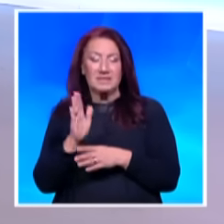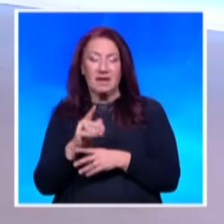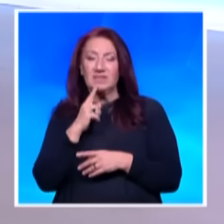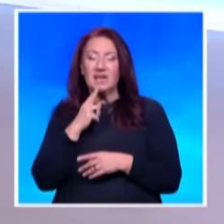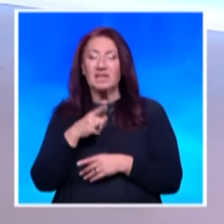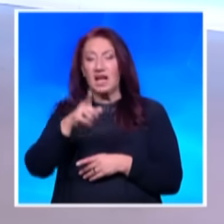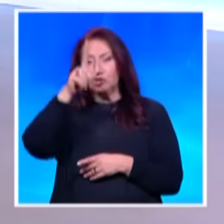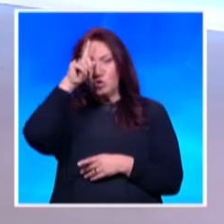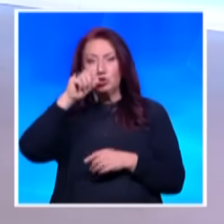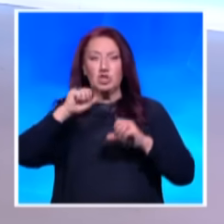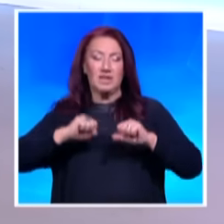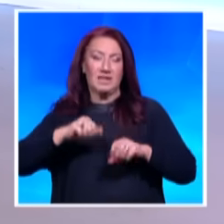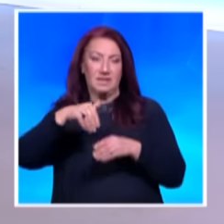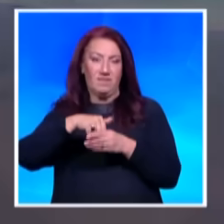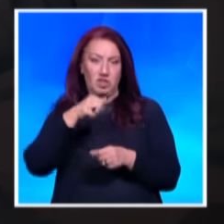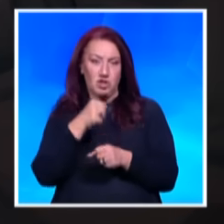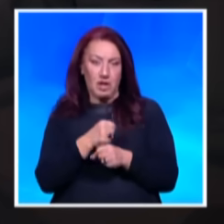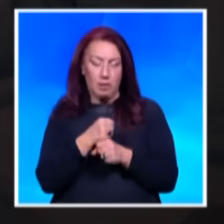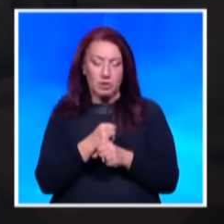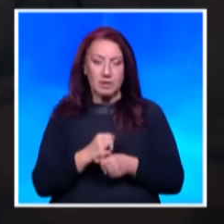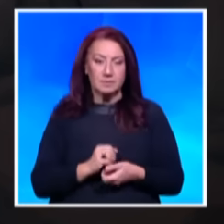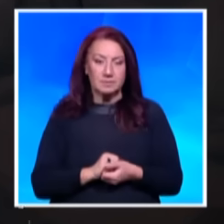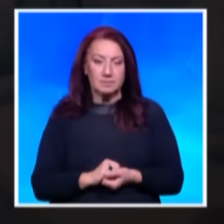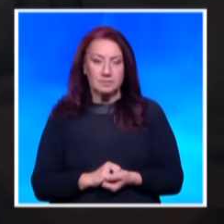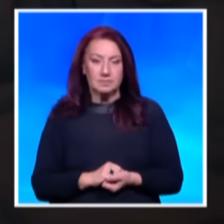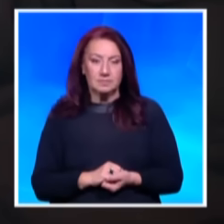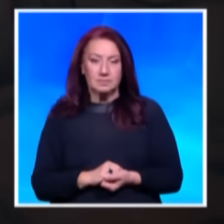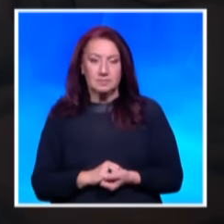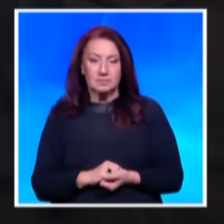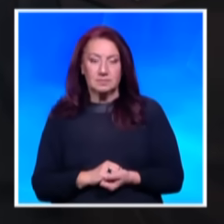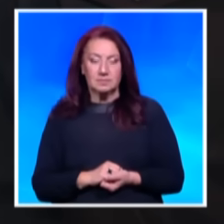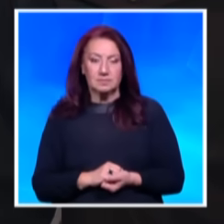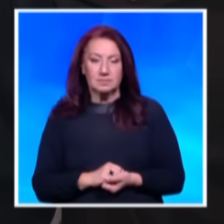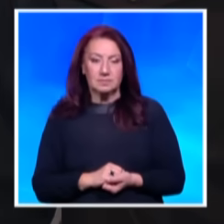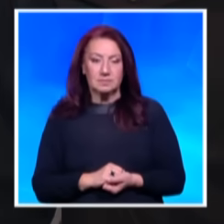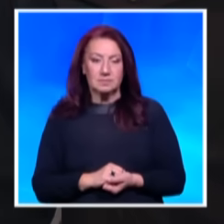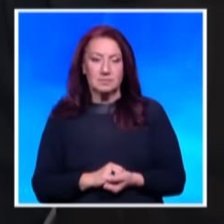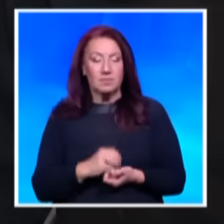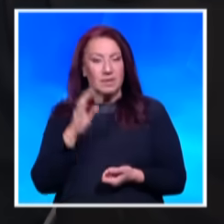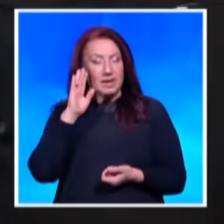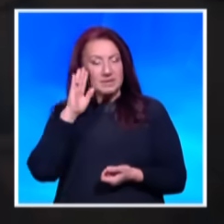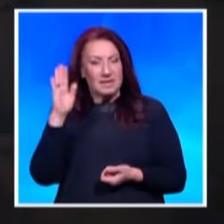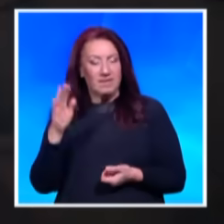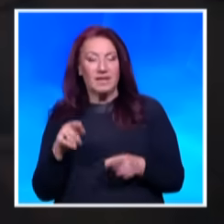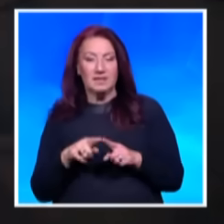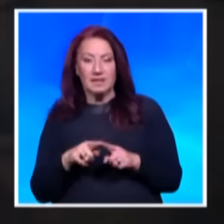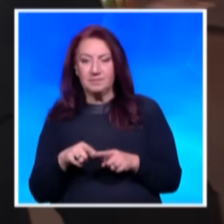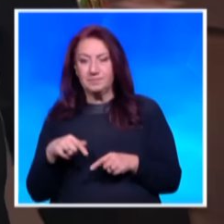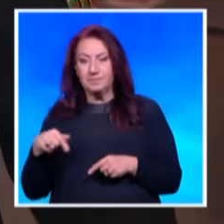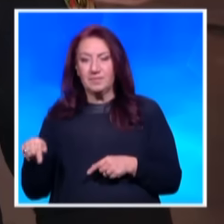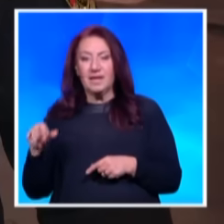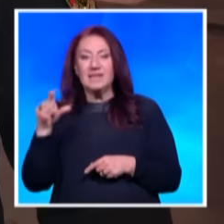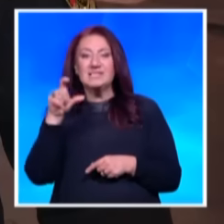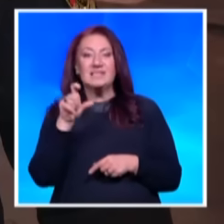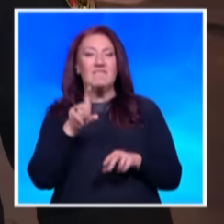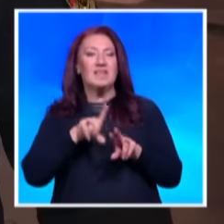работи. Ивелина, към теб. Здравейте отново. До мен е старши комисар Стефан Иванов, който е